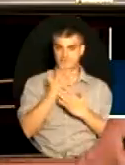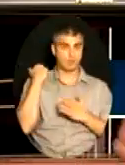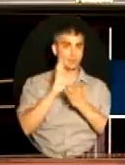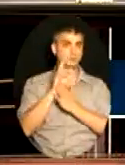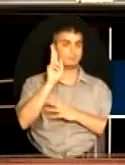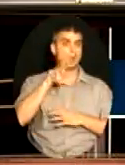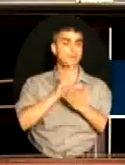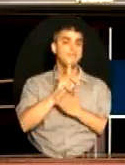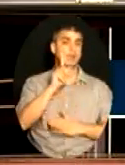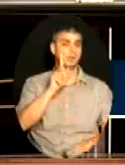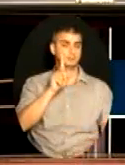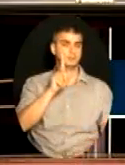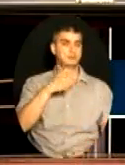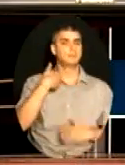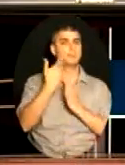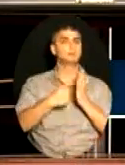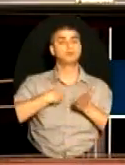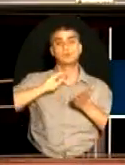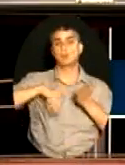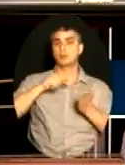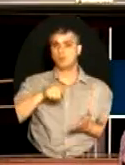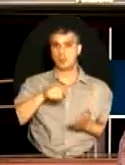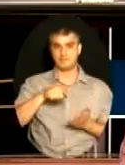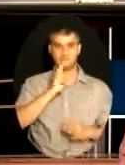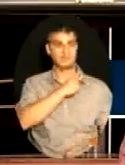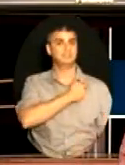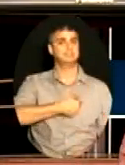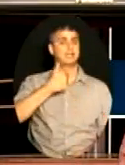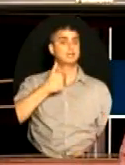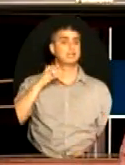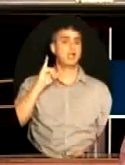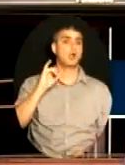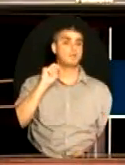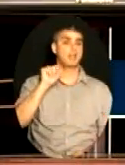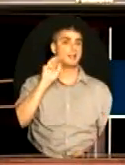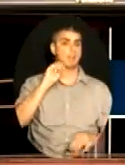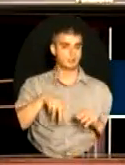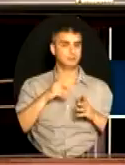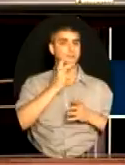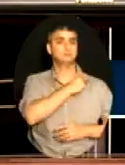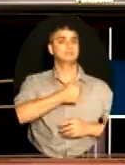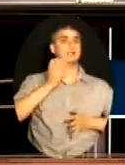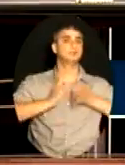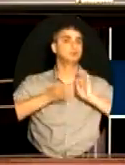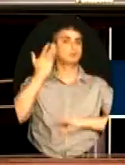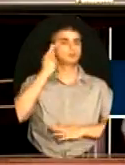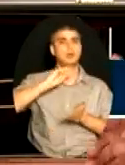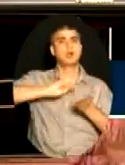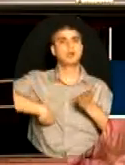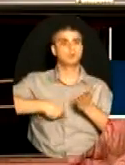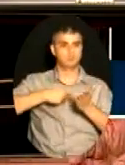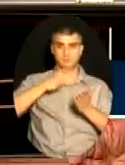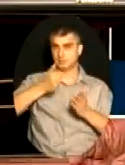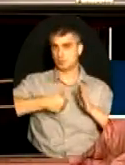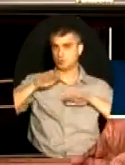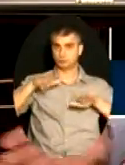מדצמבר 2011, במסמך שאני חתום עליו, והשר יעקב נאמן, שר המשפטים לשעבר, חתומים והבנו את זה